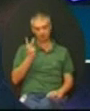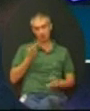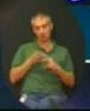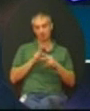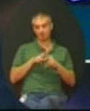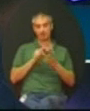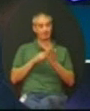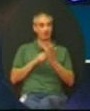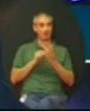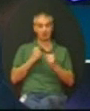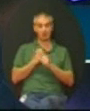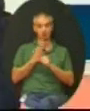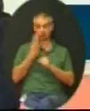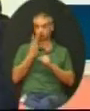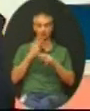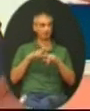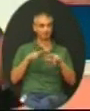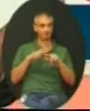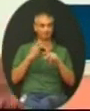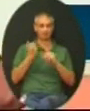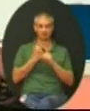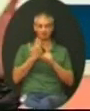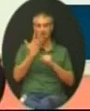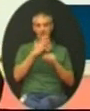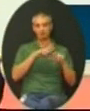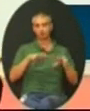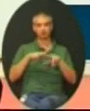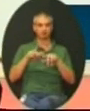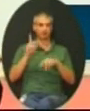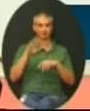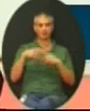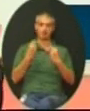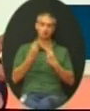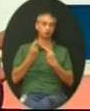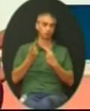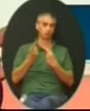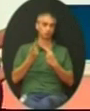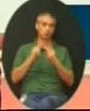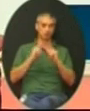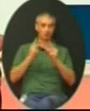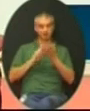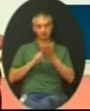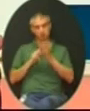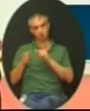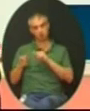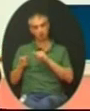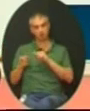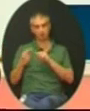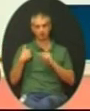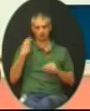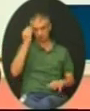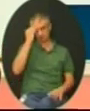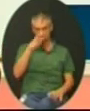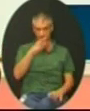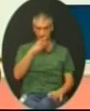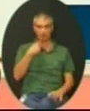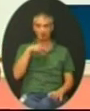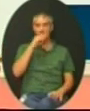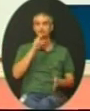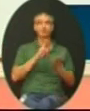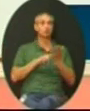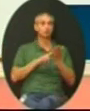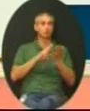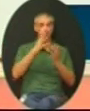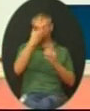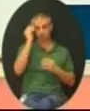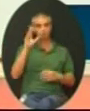אותו, מכיוון שבמקום ליצור שני מצבים, אנחנו ניצור חמישה מצבים. יהיה לך דבר של, כל מיני זכויות, ואני רוצה תמיד להזכיר, אנחנו תמיד מדברים על הזכויות, אנחנו